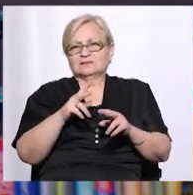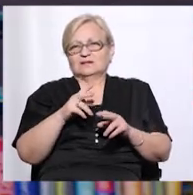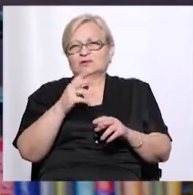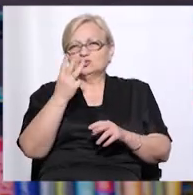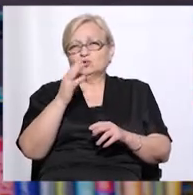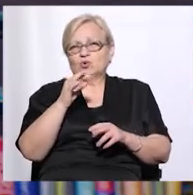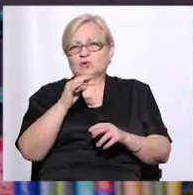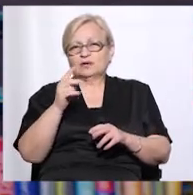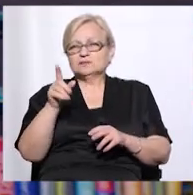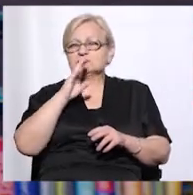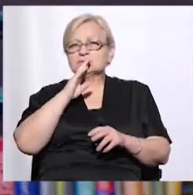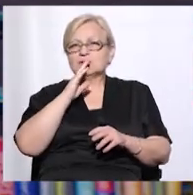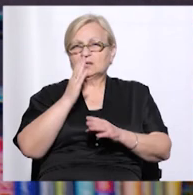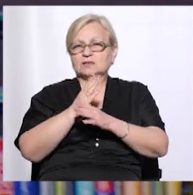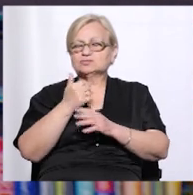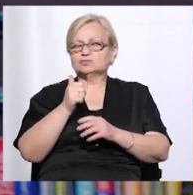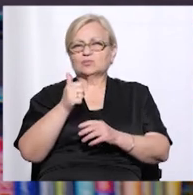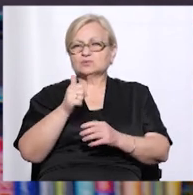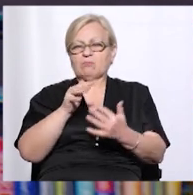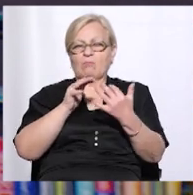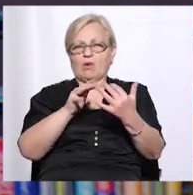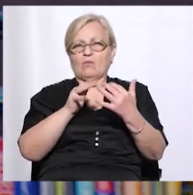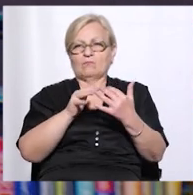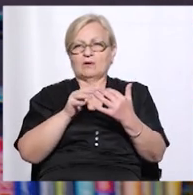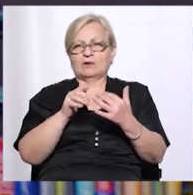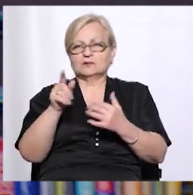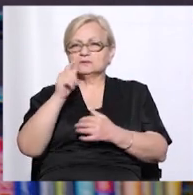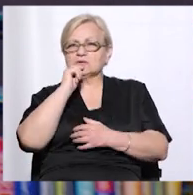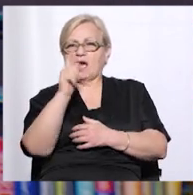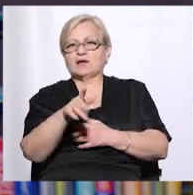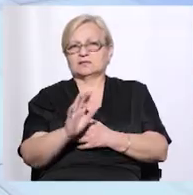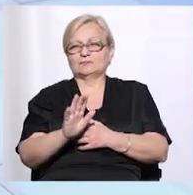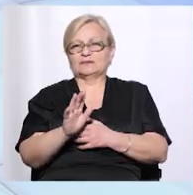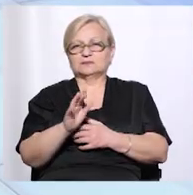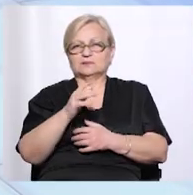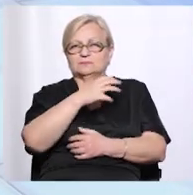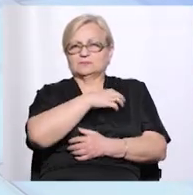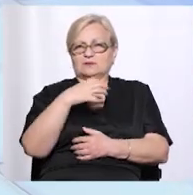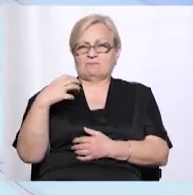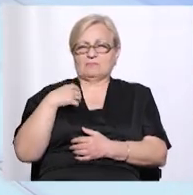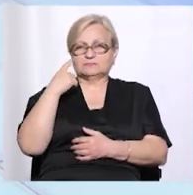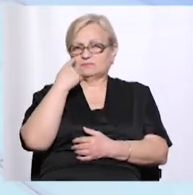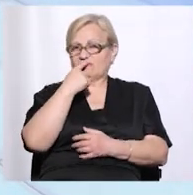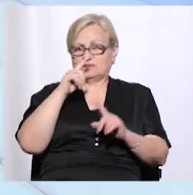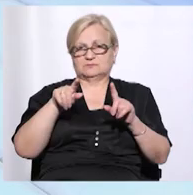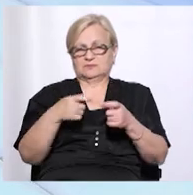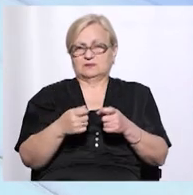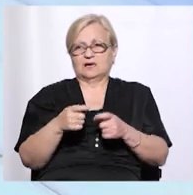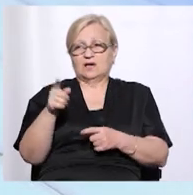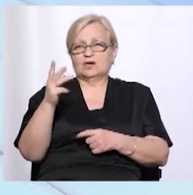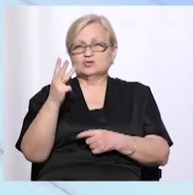რომ შორენა მეომარი ქალია ამავე დროს. გახსოვთ, ის არ შეარჩენს მეფე გიორგის მამის თვალების დათხრას.